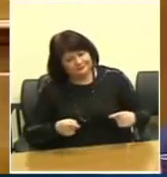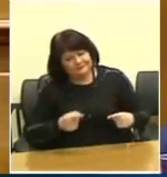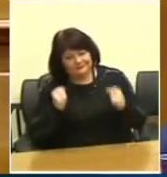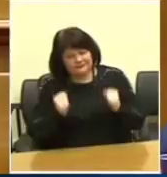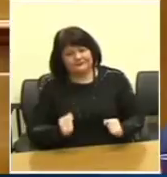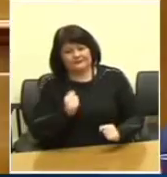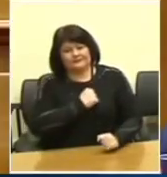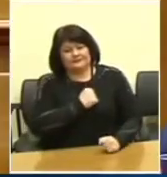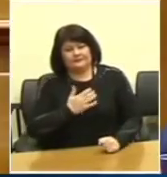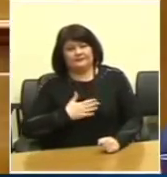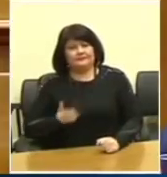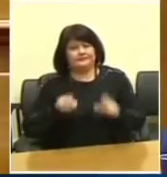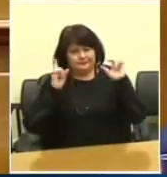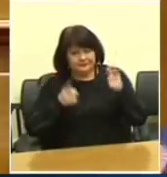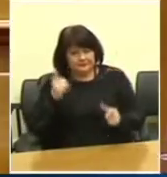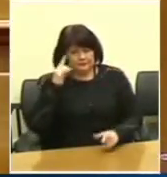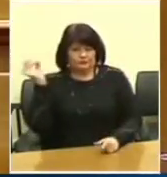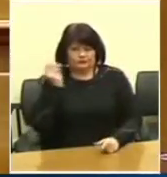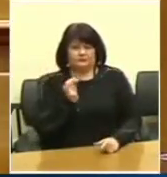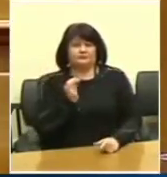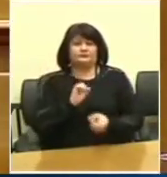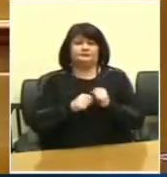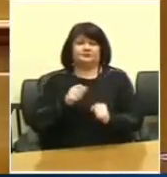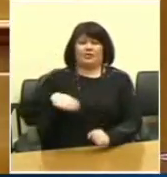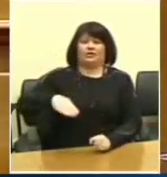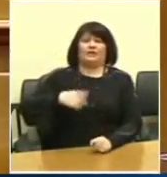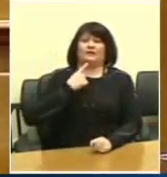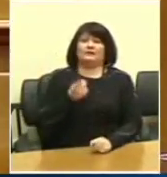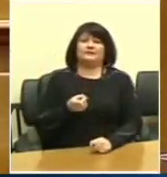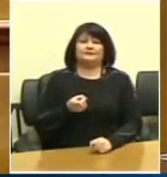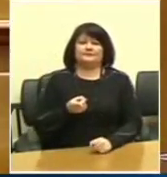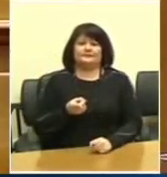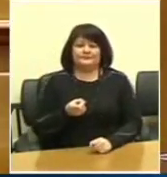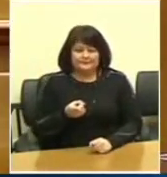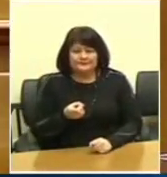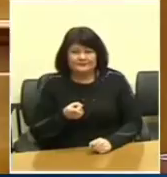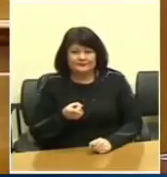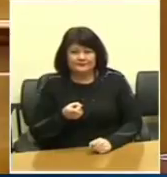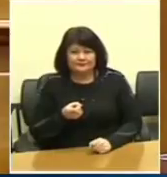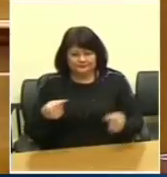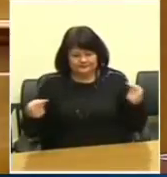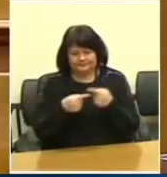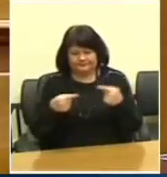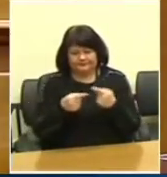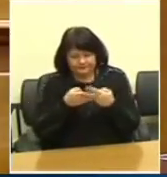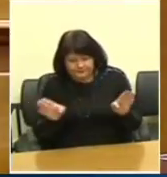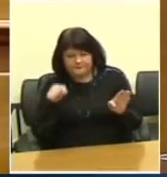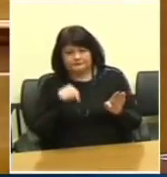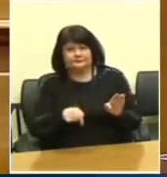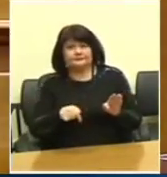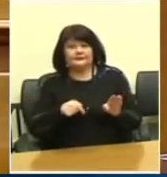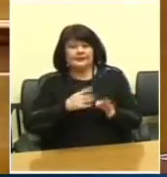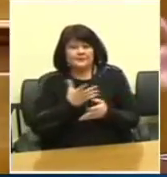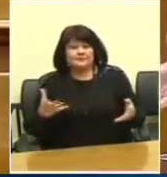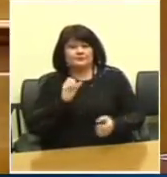και στάση, η Νέα Δημοκρατία είναι λογικό να προσπαθεί να υποβαθμίσει είτε να αντιπαρατεθεί ανοιχτά σε αυτό το μεγάλο εγχείρημα.